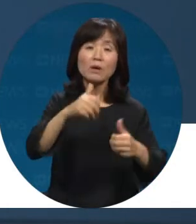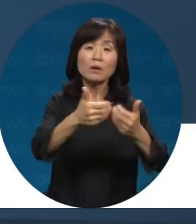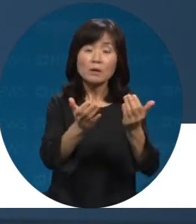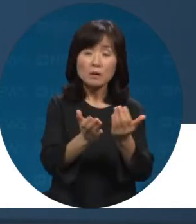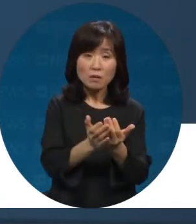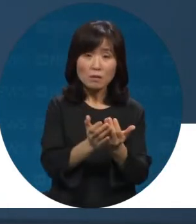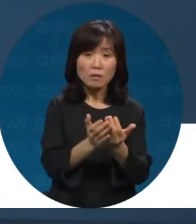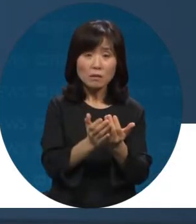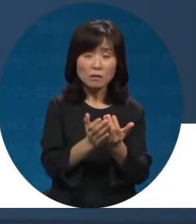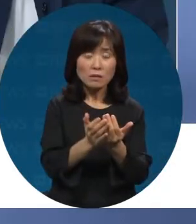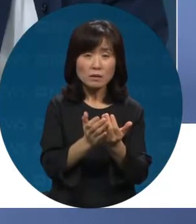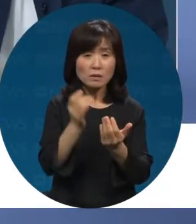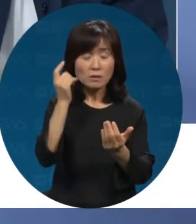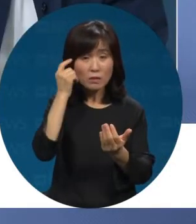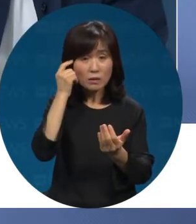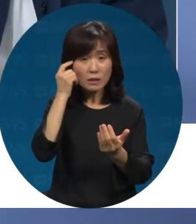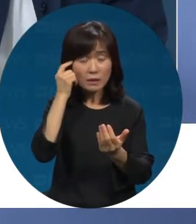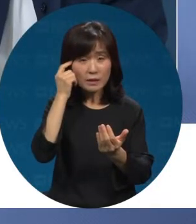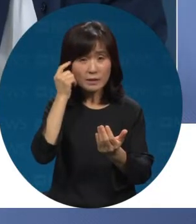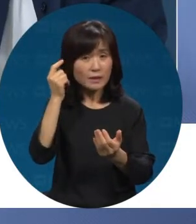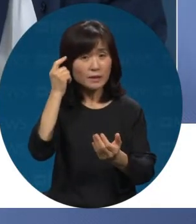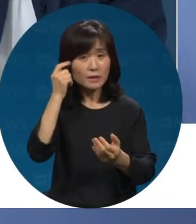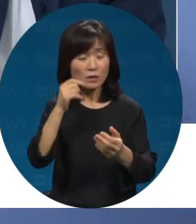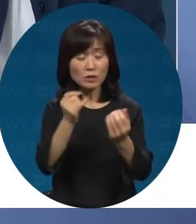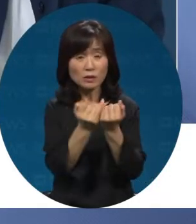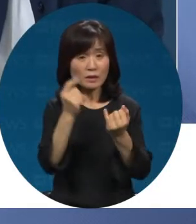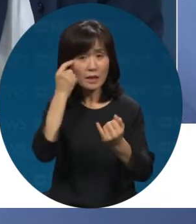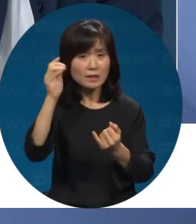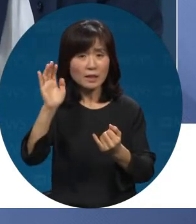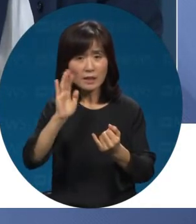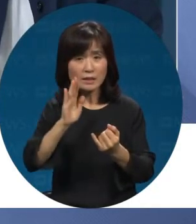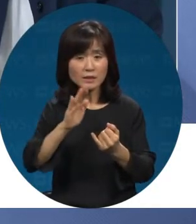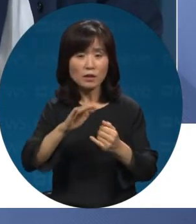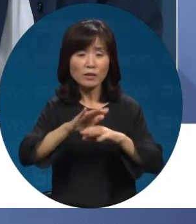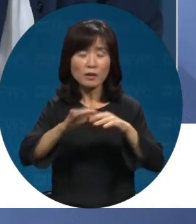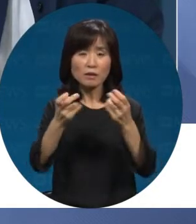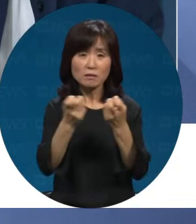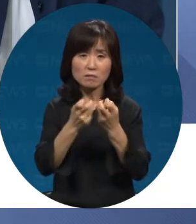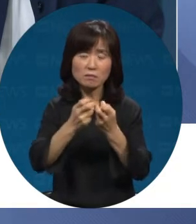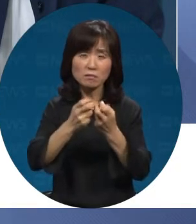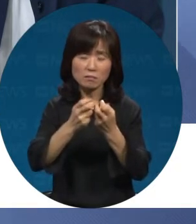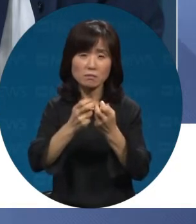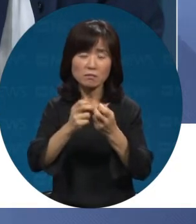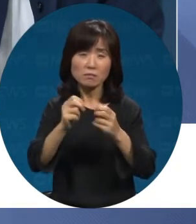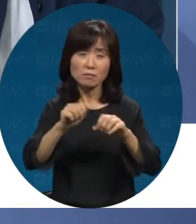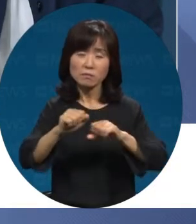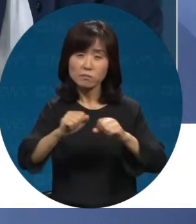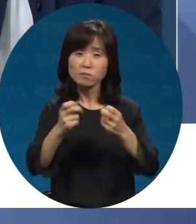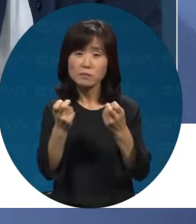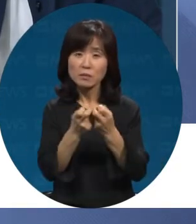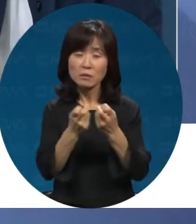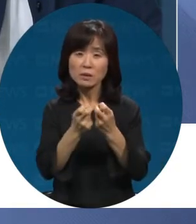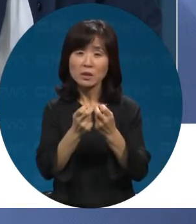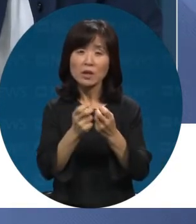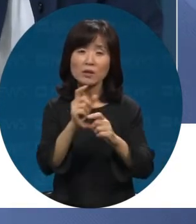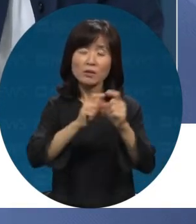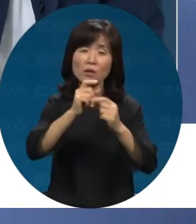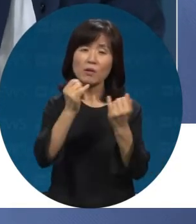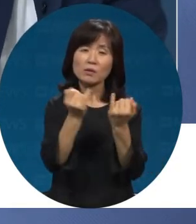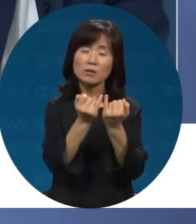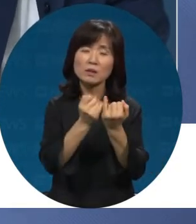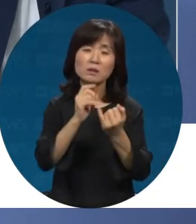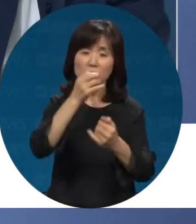대책이 기후위기 취약성을 더 이제 증가시킬 거라고 지적을 한 바가 있습니다 관련 통계도 굉장히 많습니다